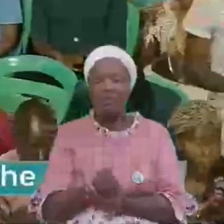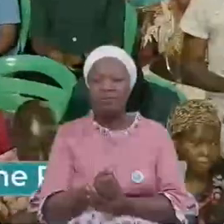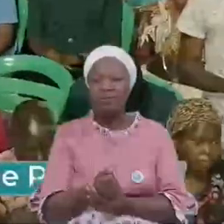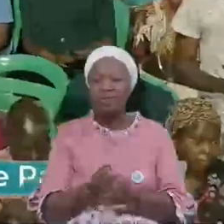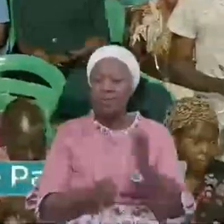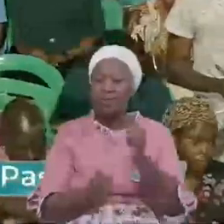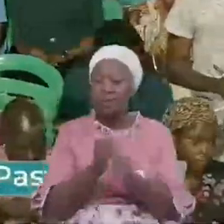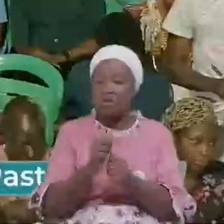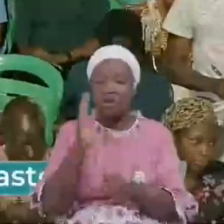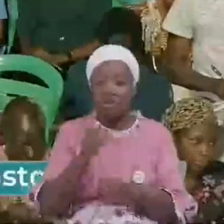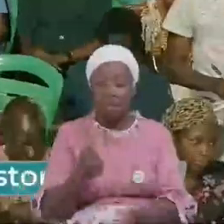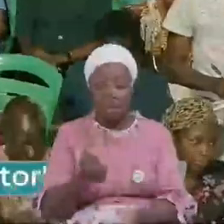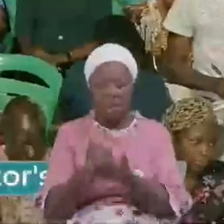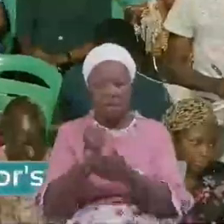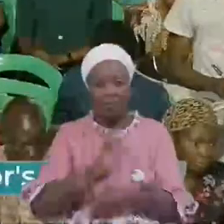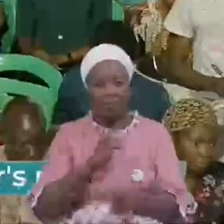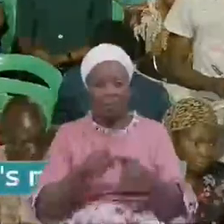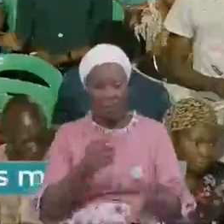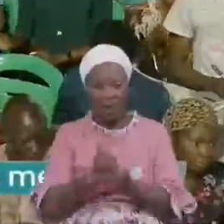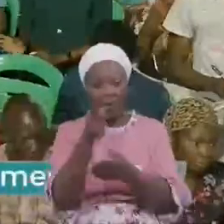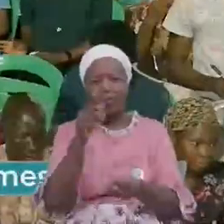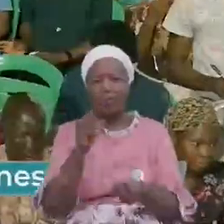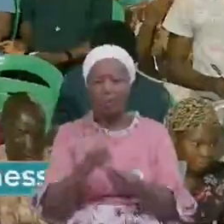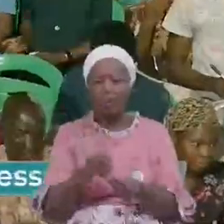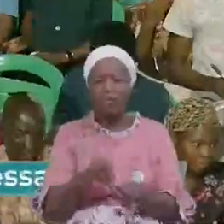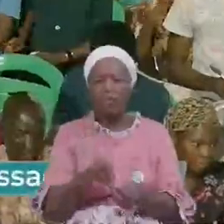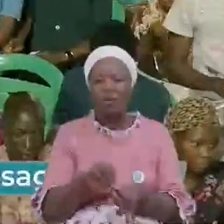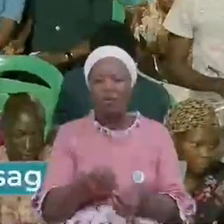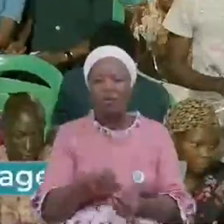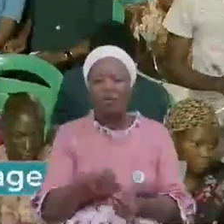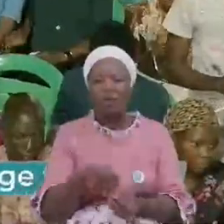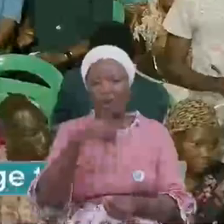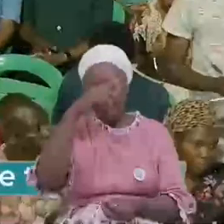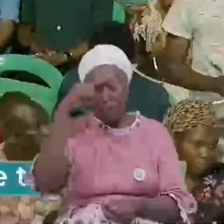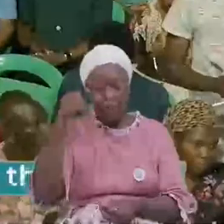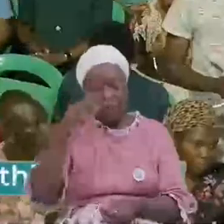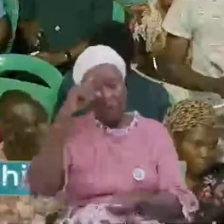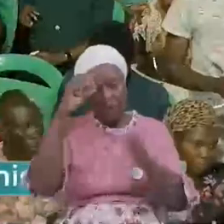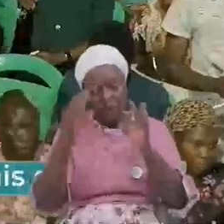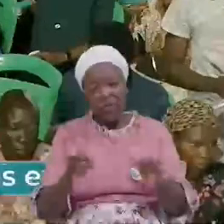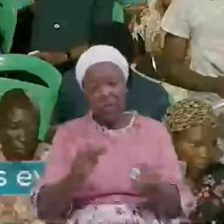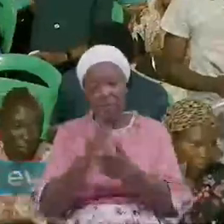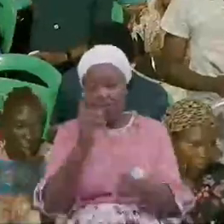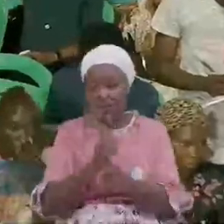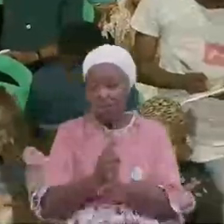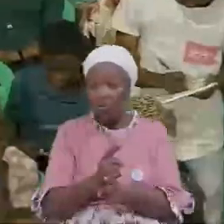un formulaire rempli. Nous voulons vous aider davantage. Parce que la décision que vous venez de prendre